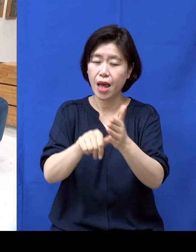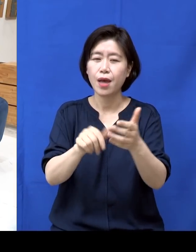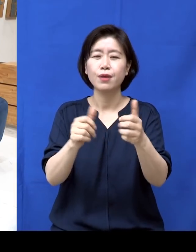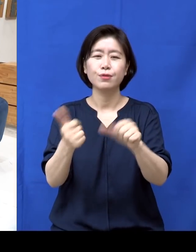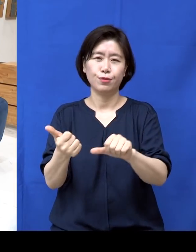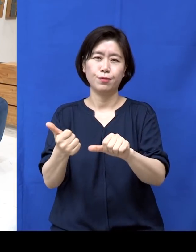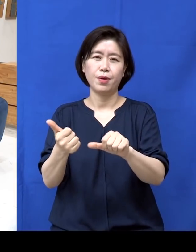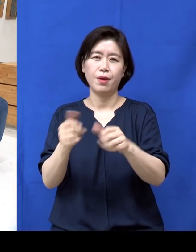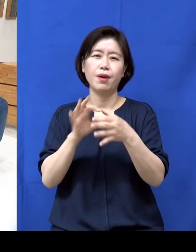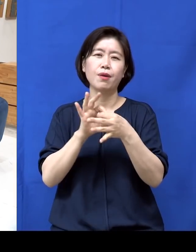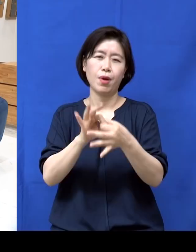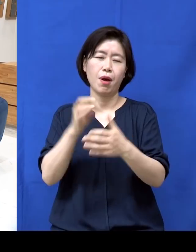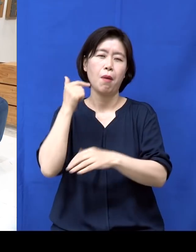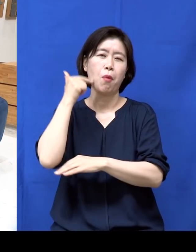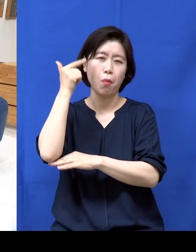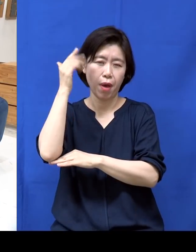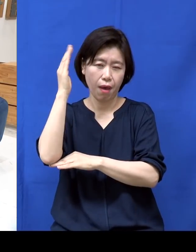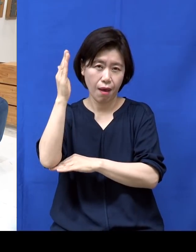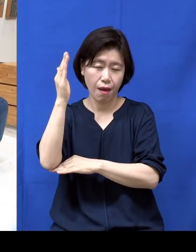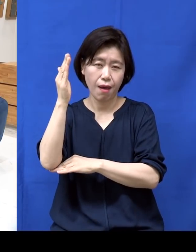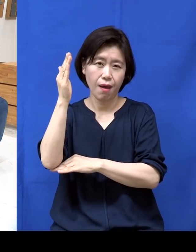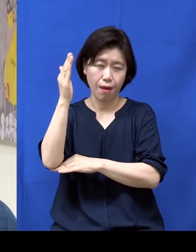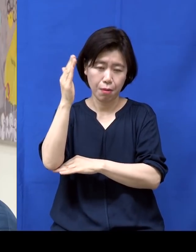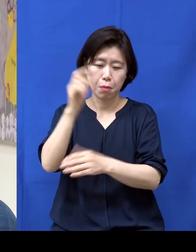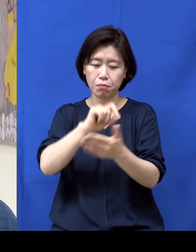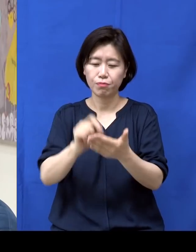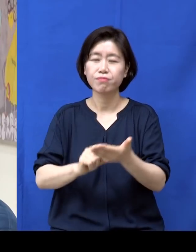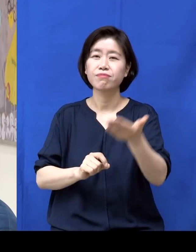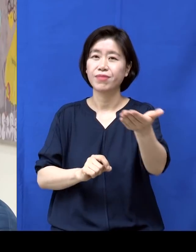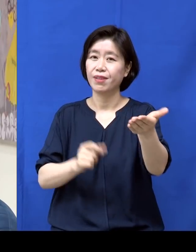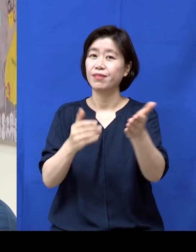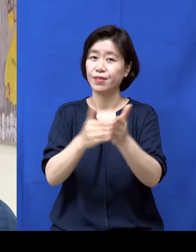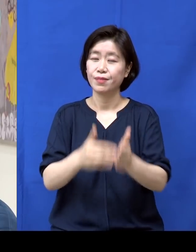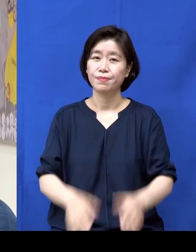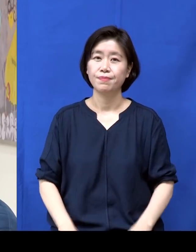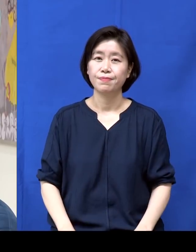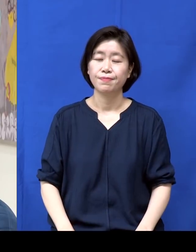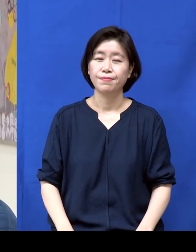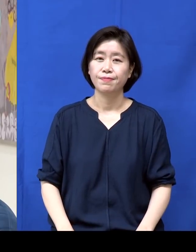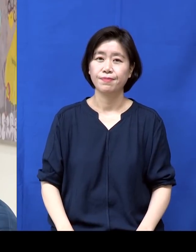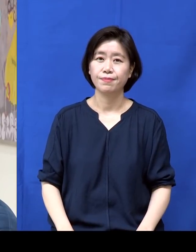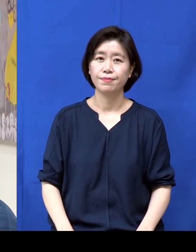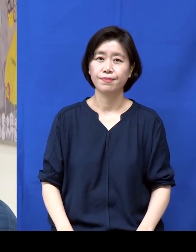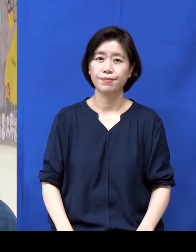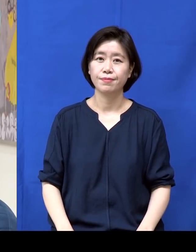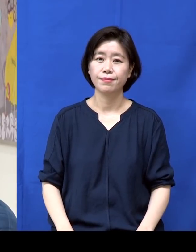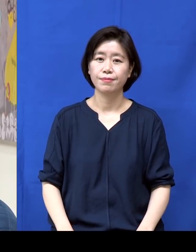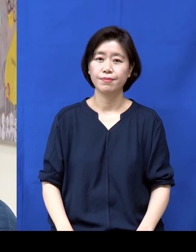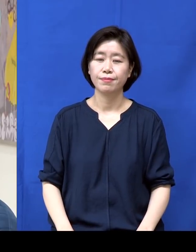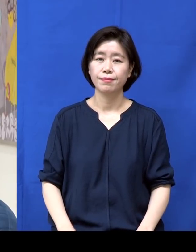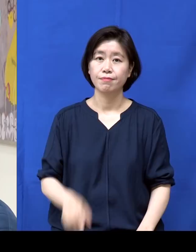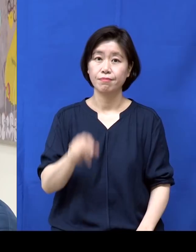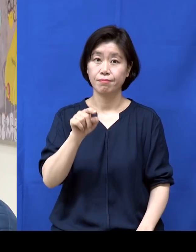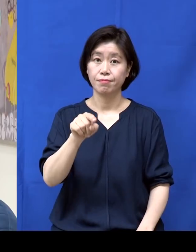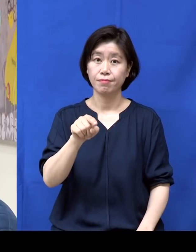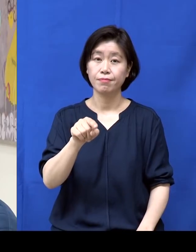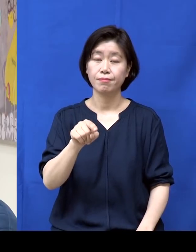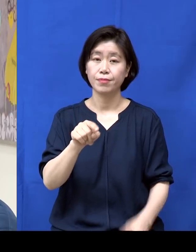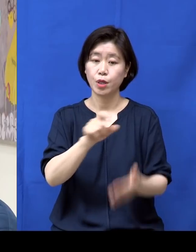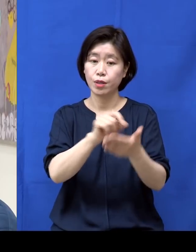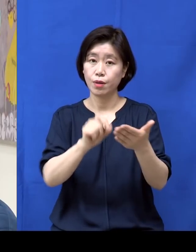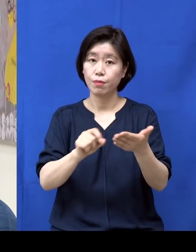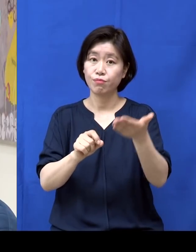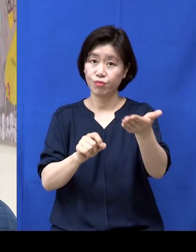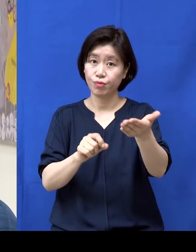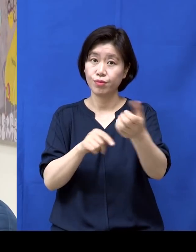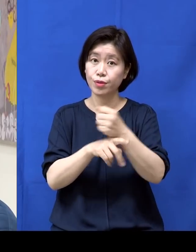강하다. 생명의 목회, 그렇죠. 생명 목회 네. 이런 예. 얘기를 하시는데 저는 왜 그 죽음의 목회라는 거를 타이틀로 삼게 됐냐면